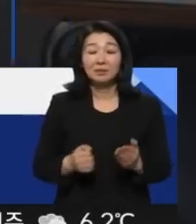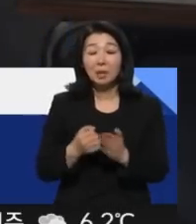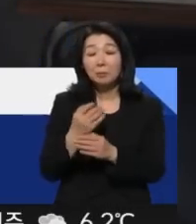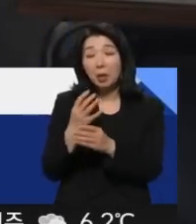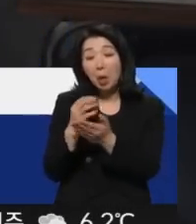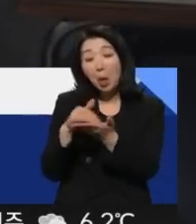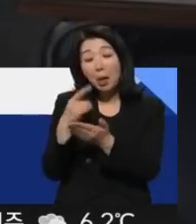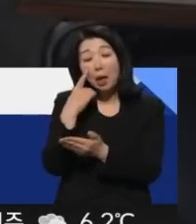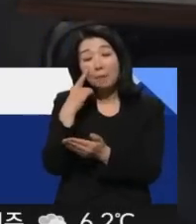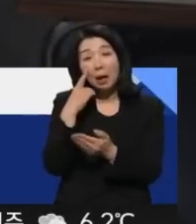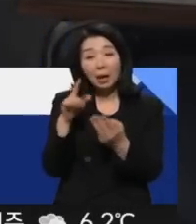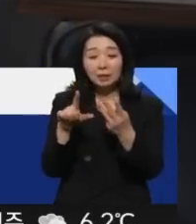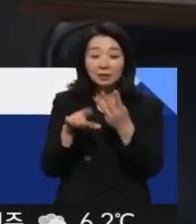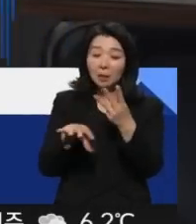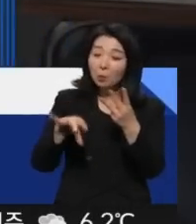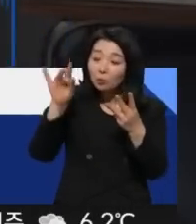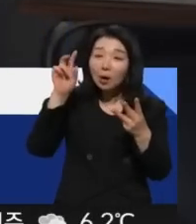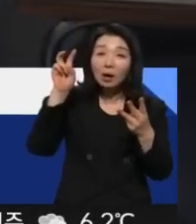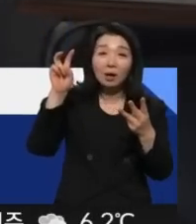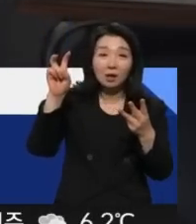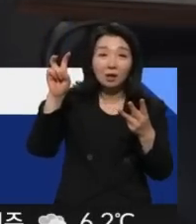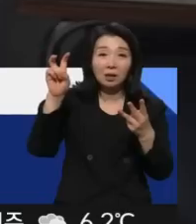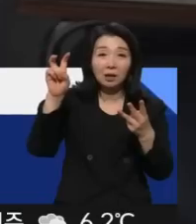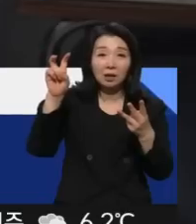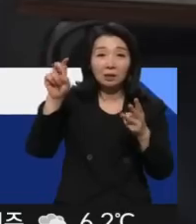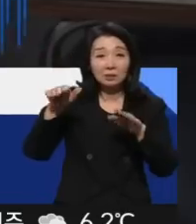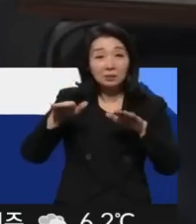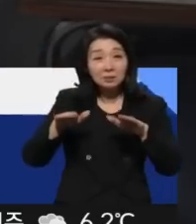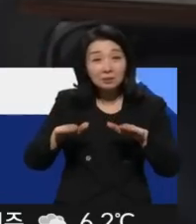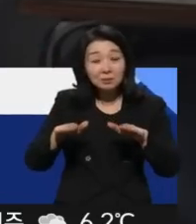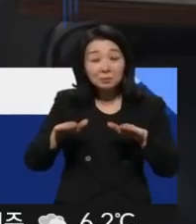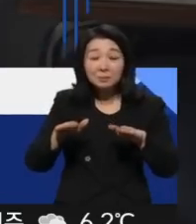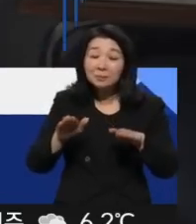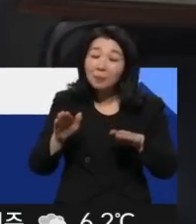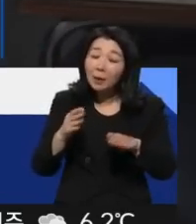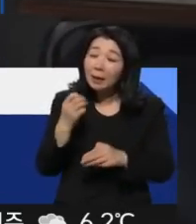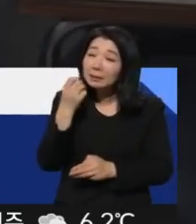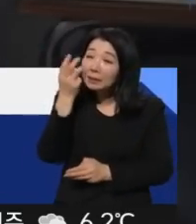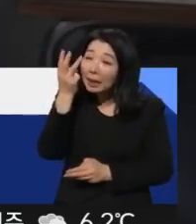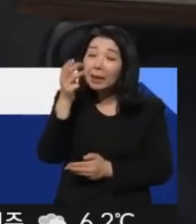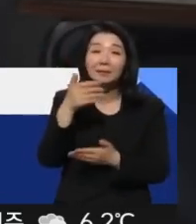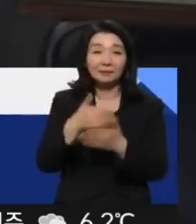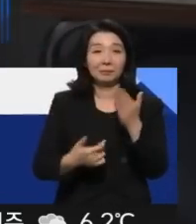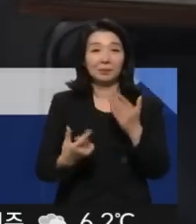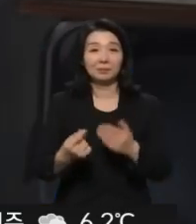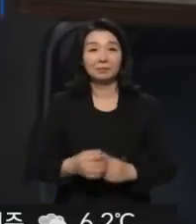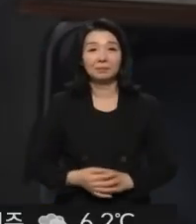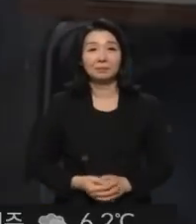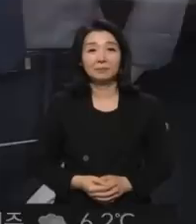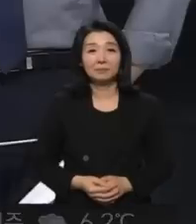계산해보면 3월 초가 되기 때문에 이제 뭐 한 세 달 정도 남은 거거든요.